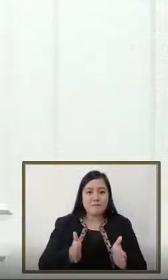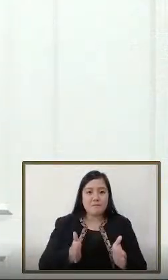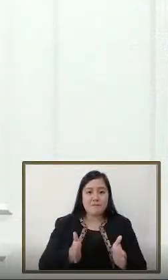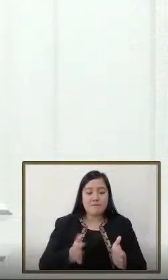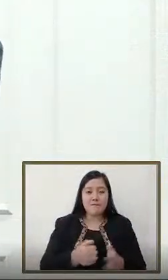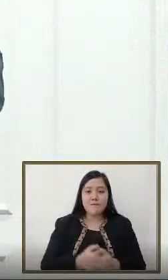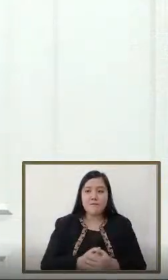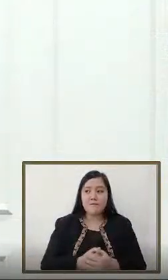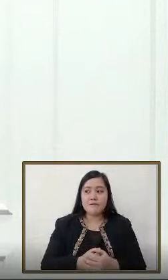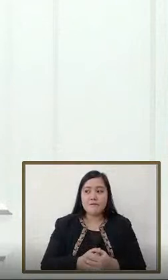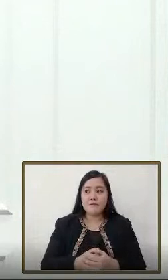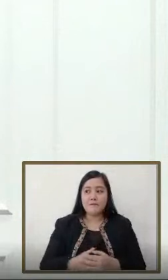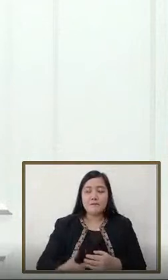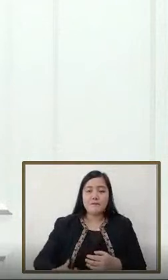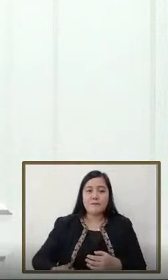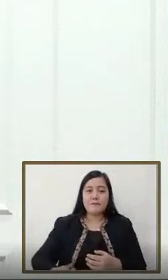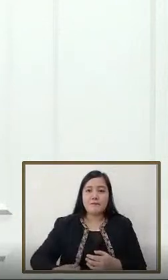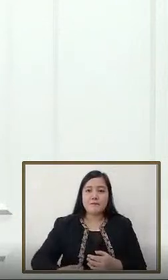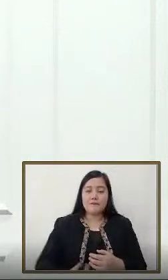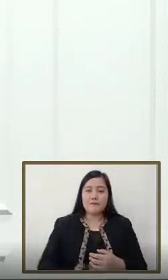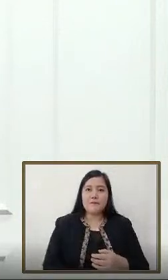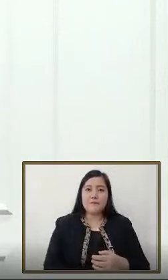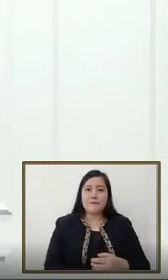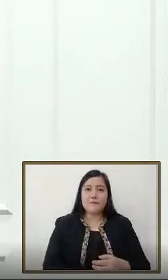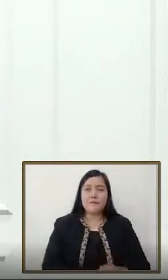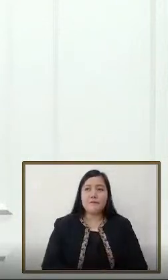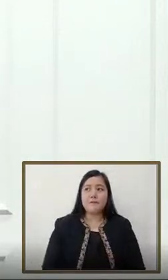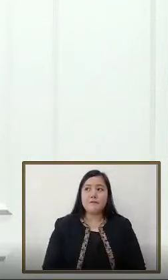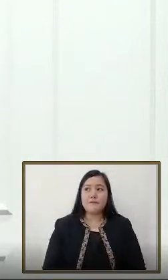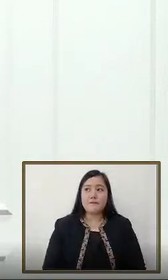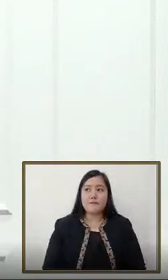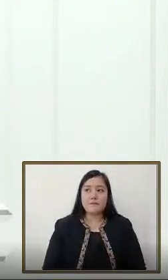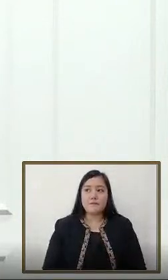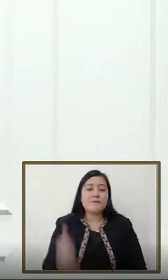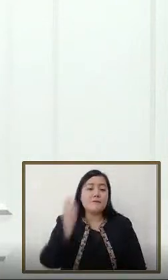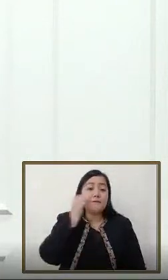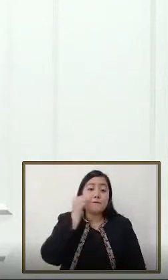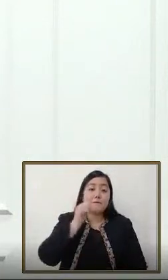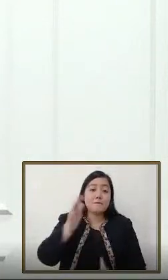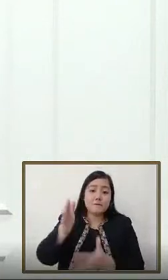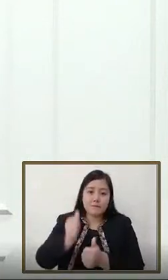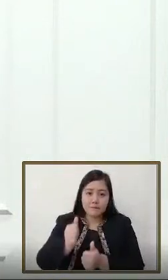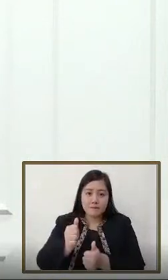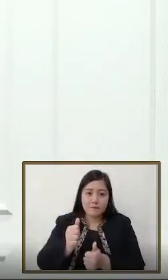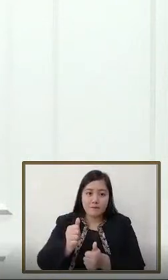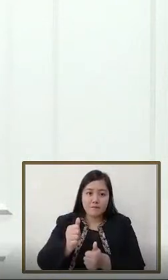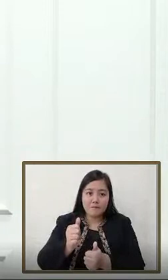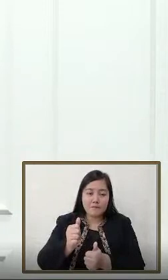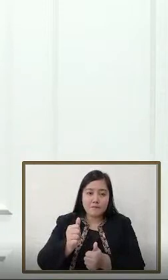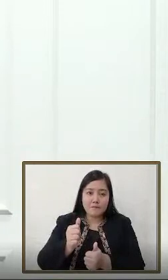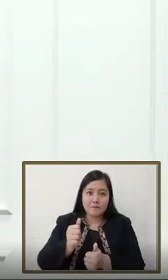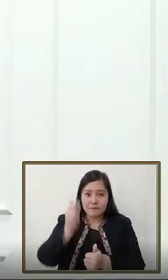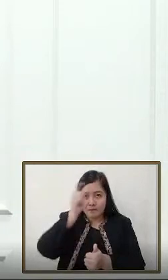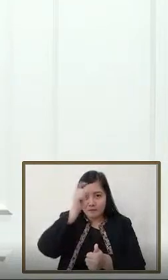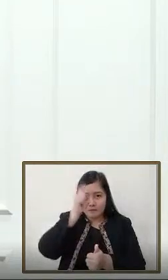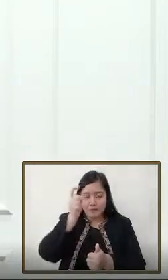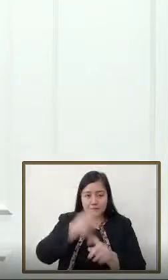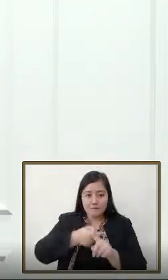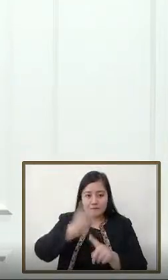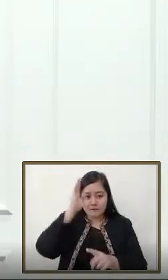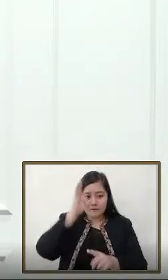sa walang exempted, walang pinipili, lakunin natin yung wisdom, no? Kahalagahan ng wisdom na mula sa